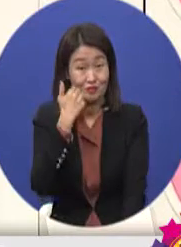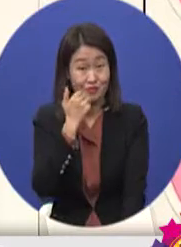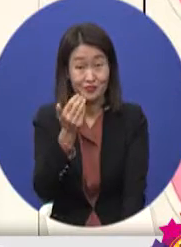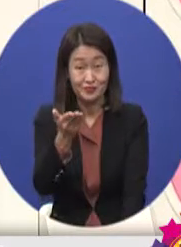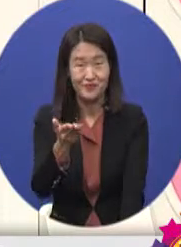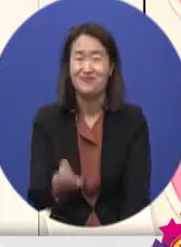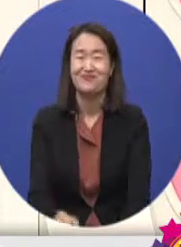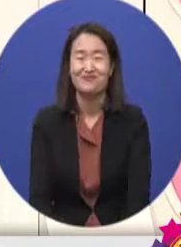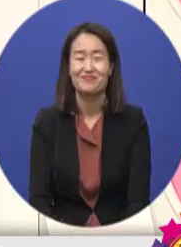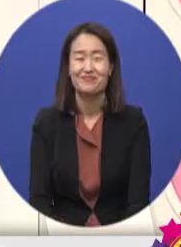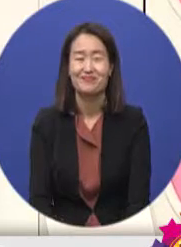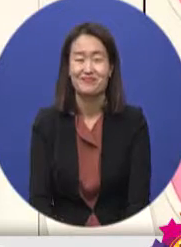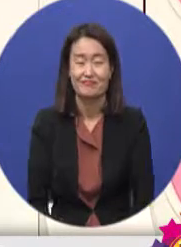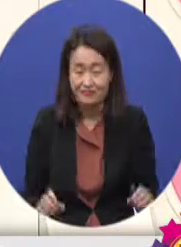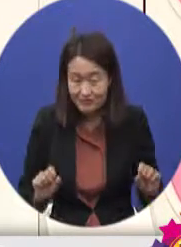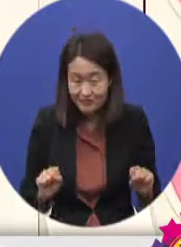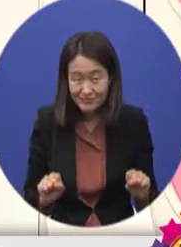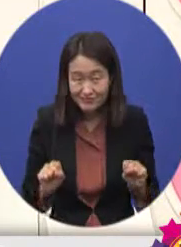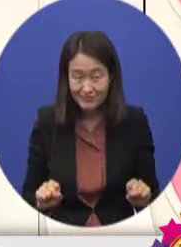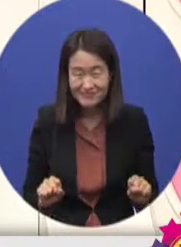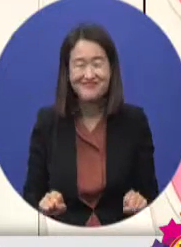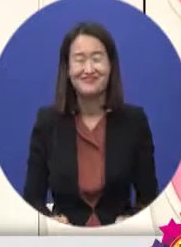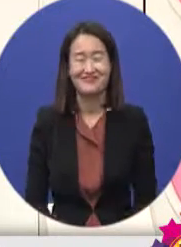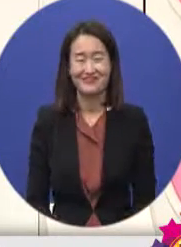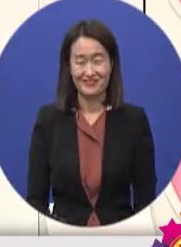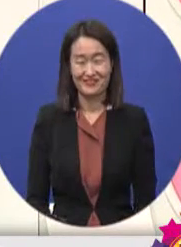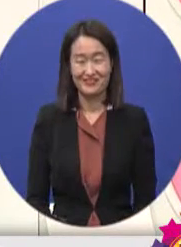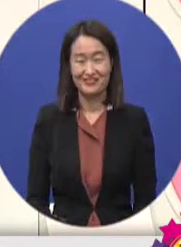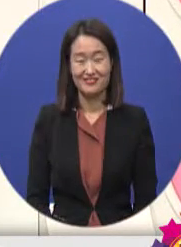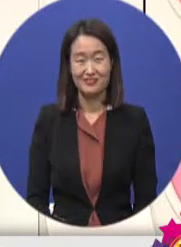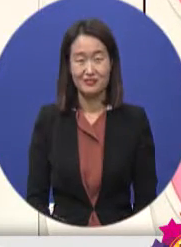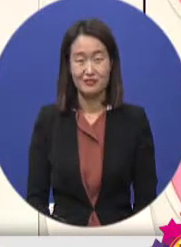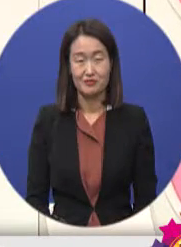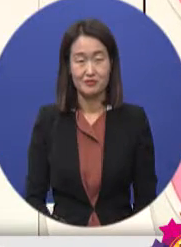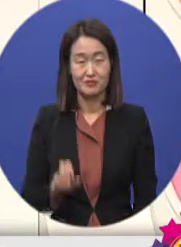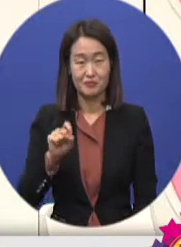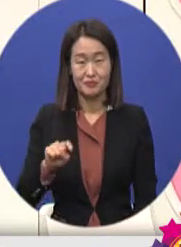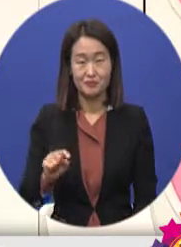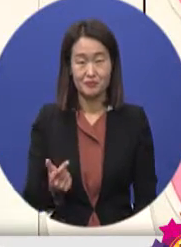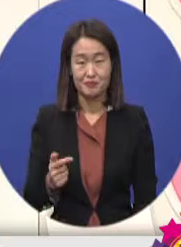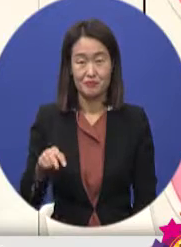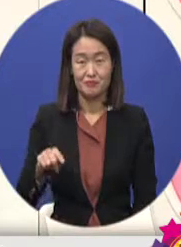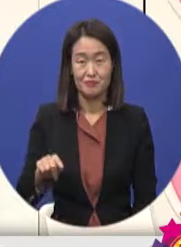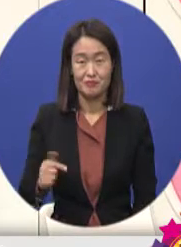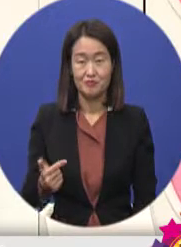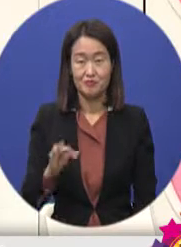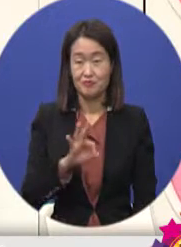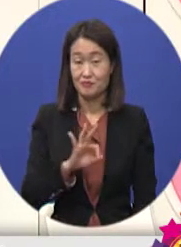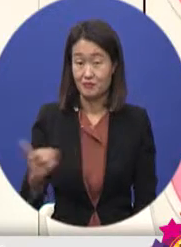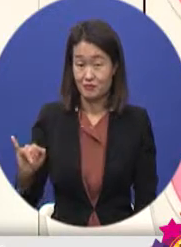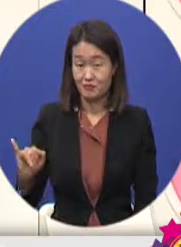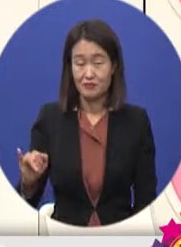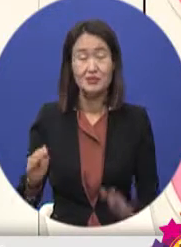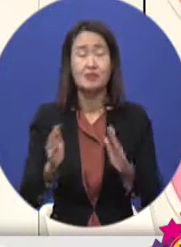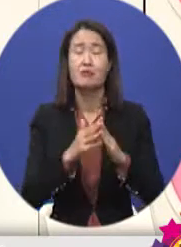누구세요? 네, 안녕하세요. 안녕하세요. 문순이에요. 네,